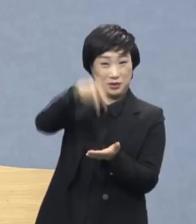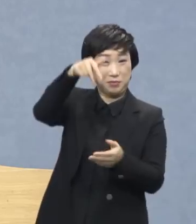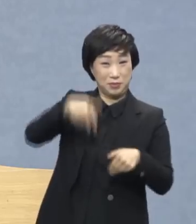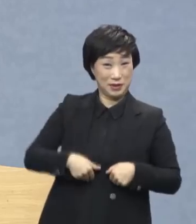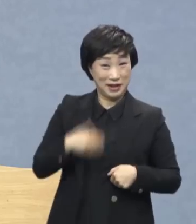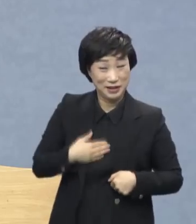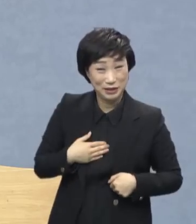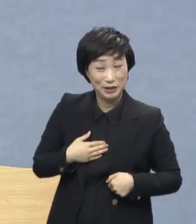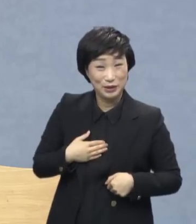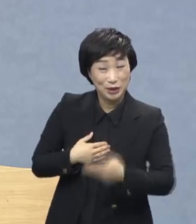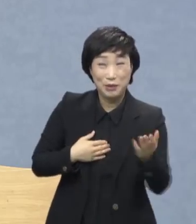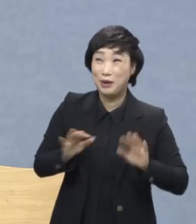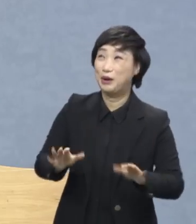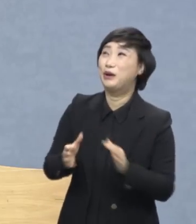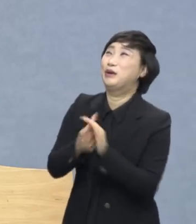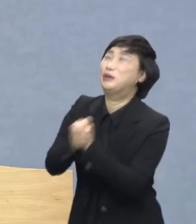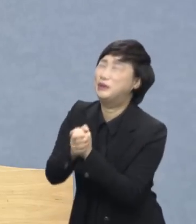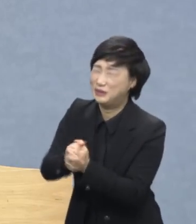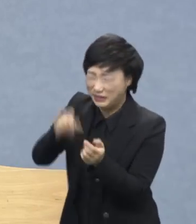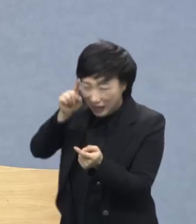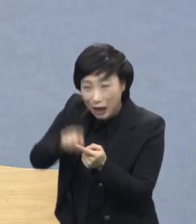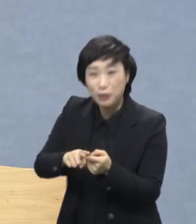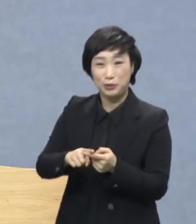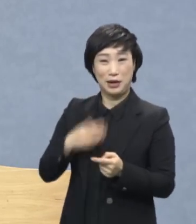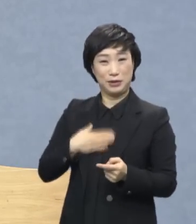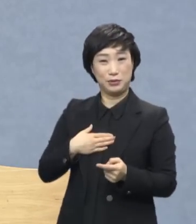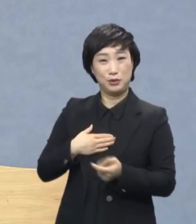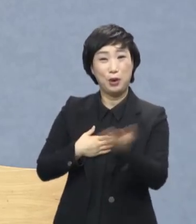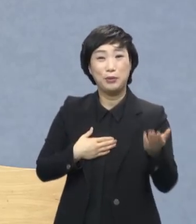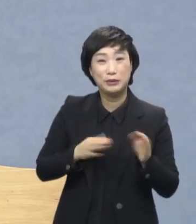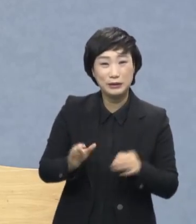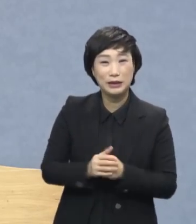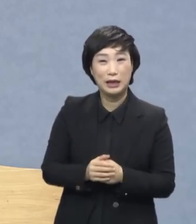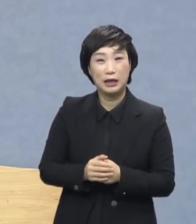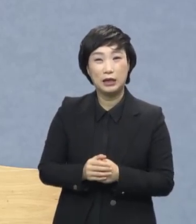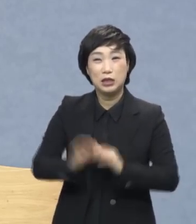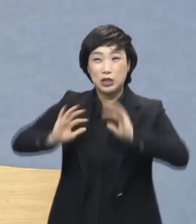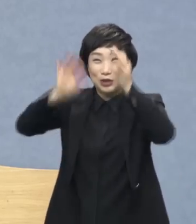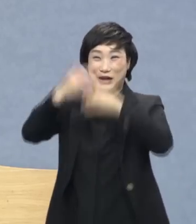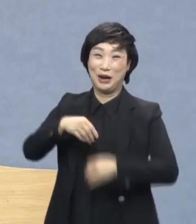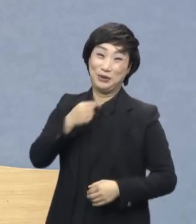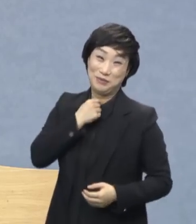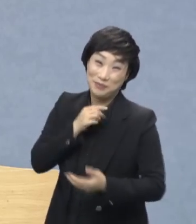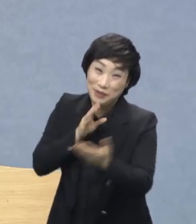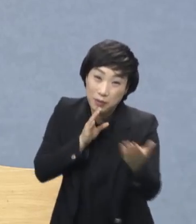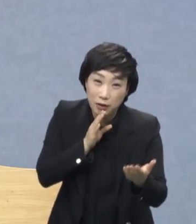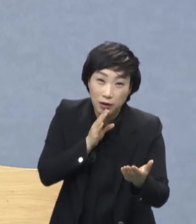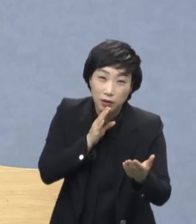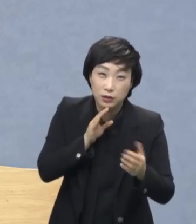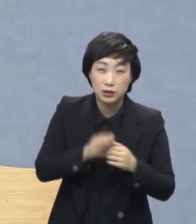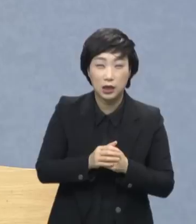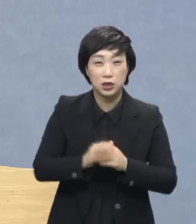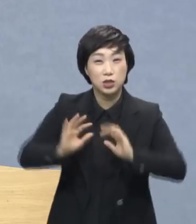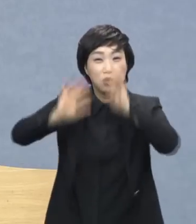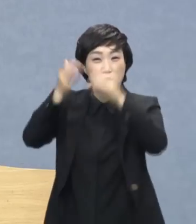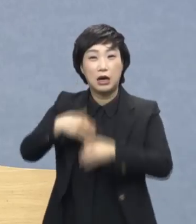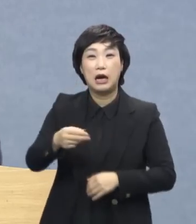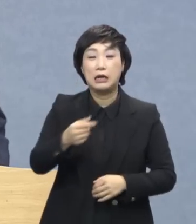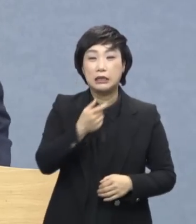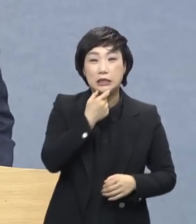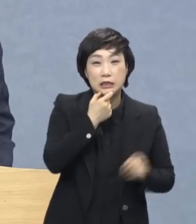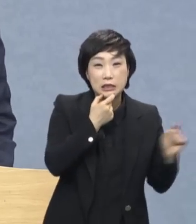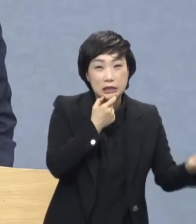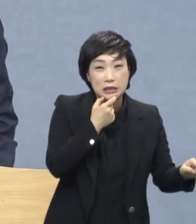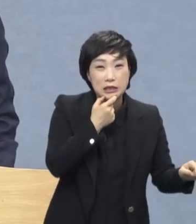주여 그리하옵소서. 그런데 어쩌서 천국은 가고 싶은데 천국 안 가고